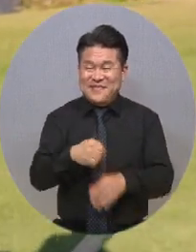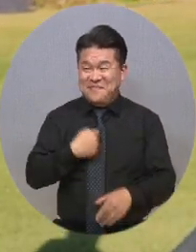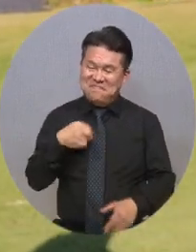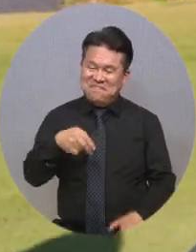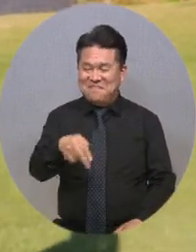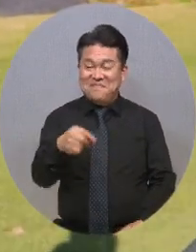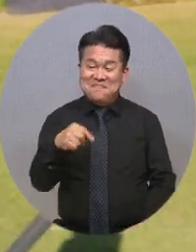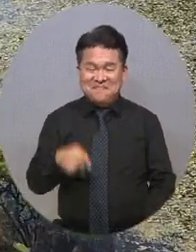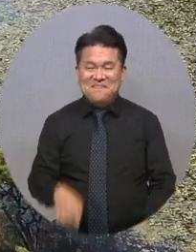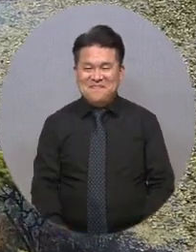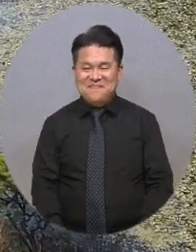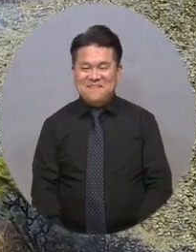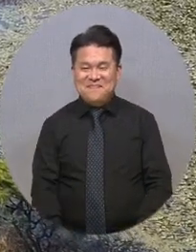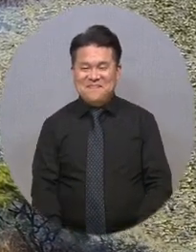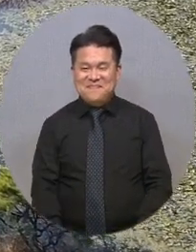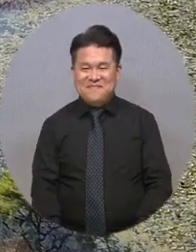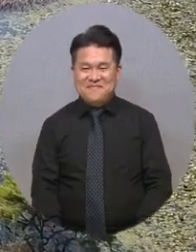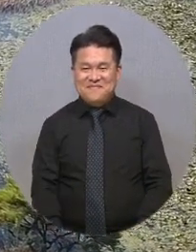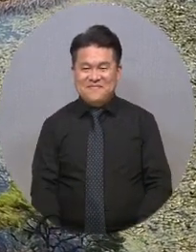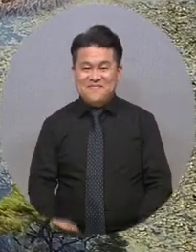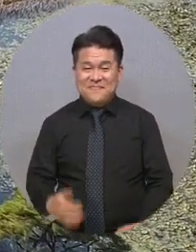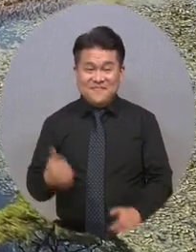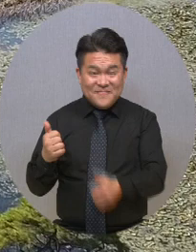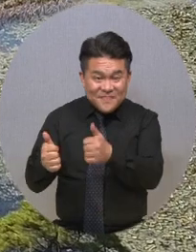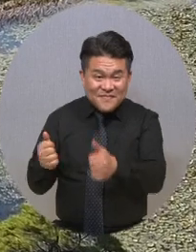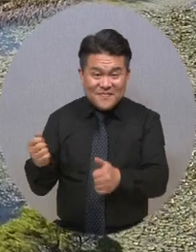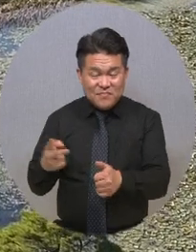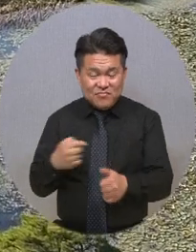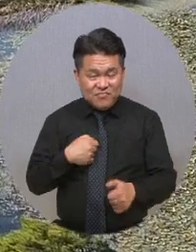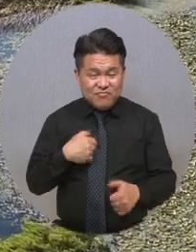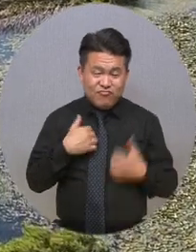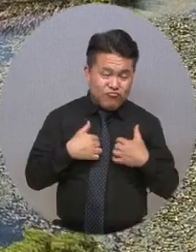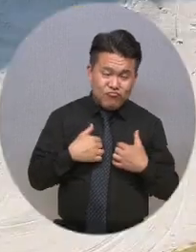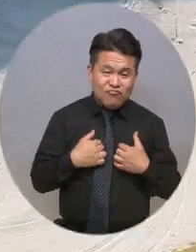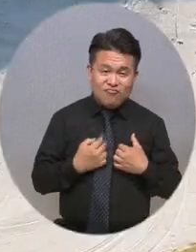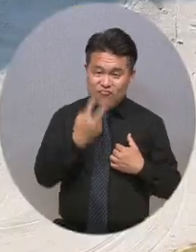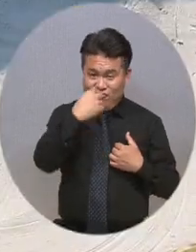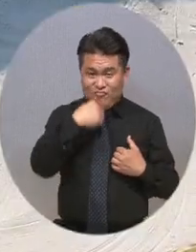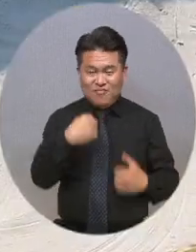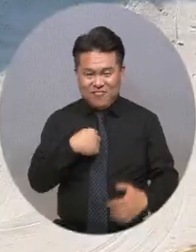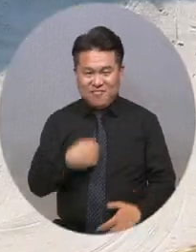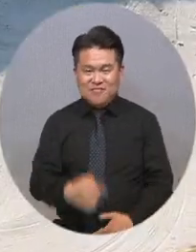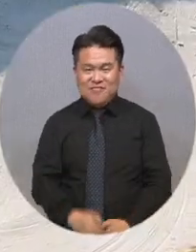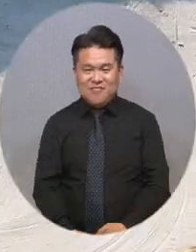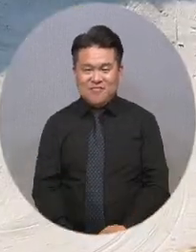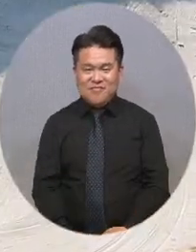걷고 있습니다. 게임은 게임이고 즐길 건 또 즐겨야지.